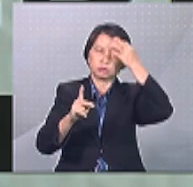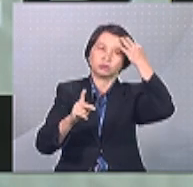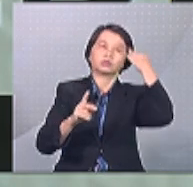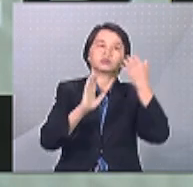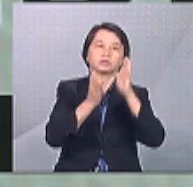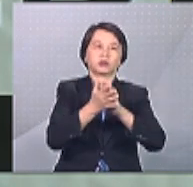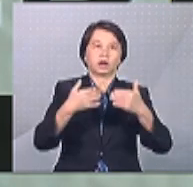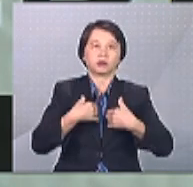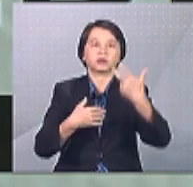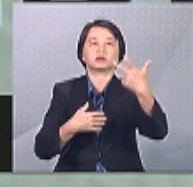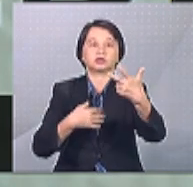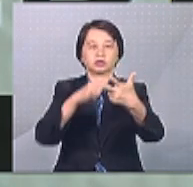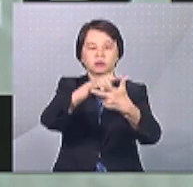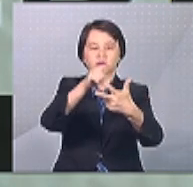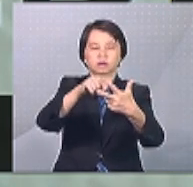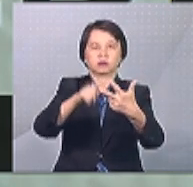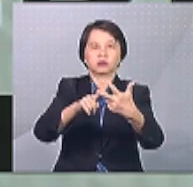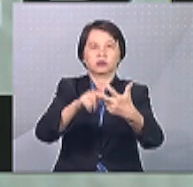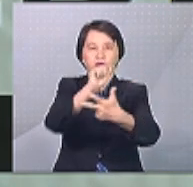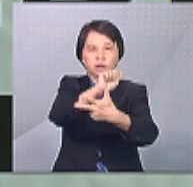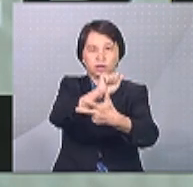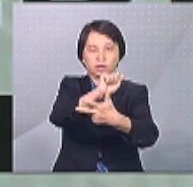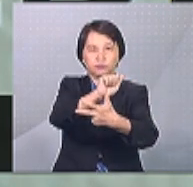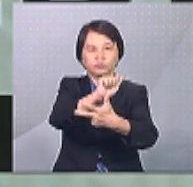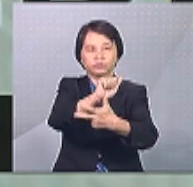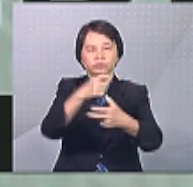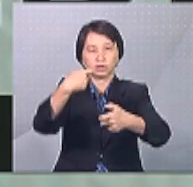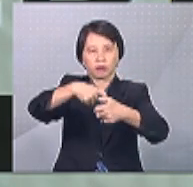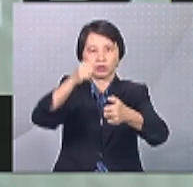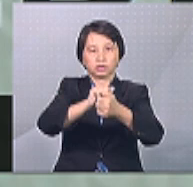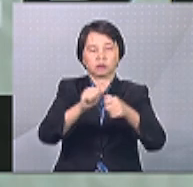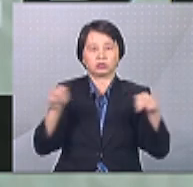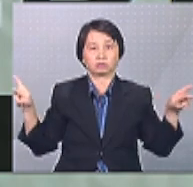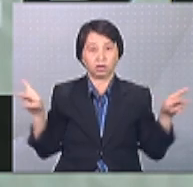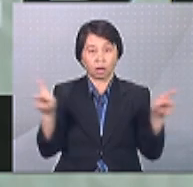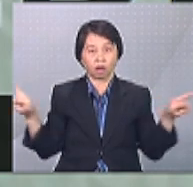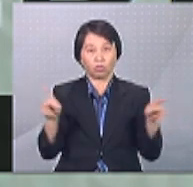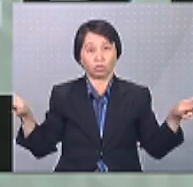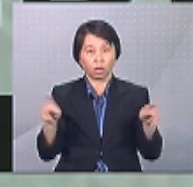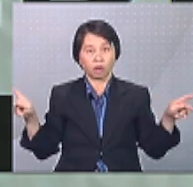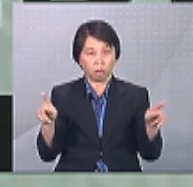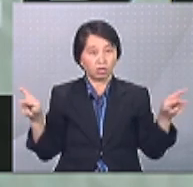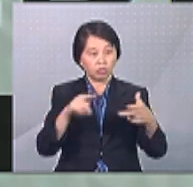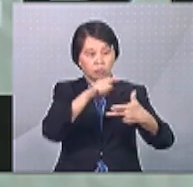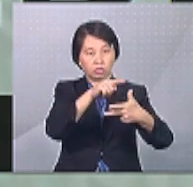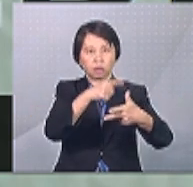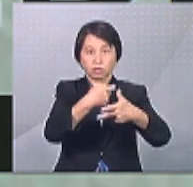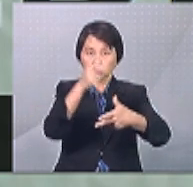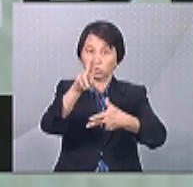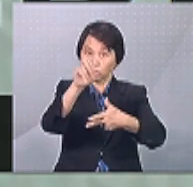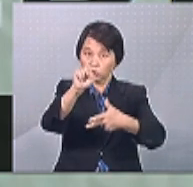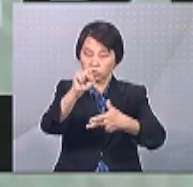ada tiga strain jenis yang A yang dikata berkaitan dengan kelawar dan sebagainya yang didapati di US,